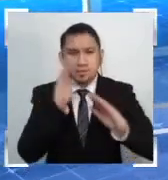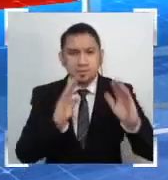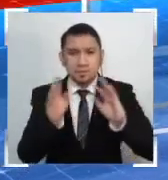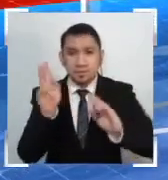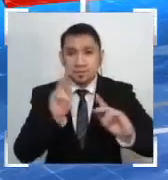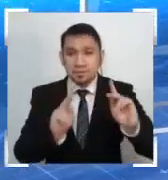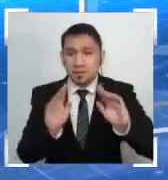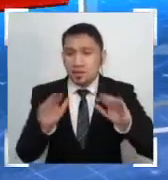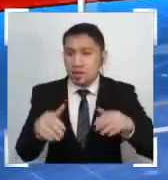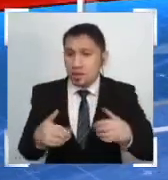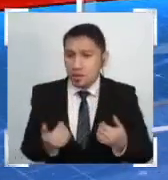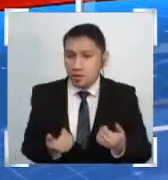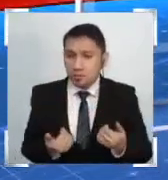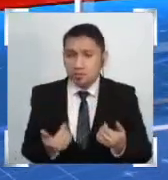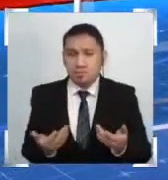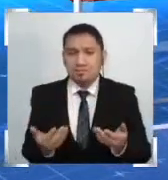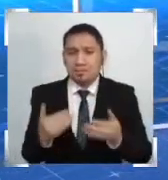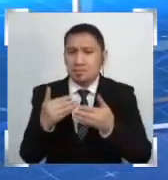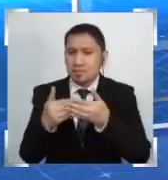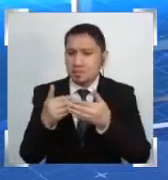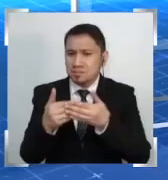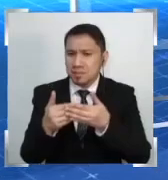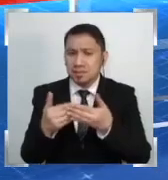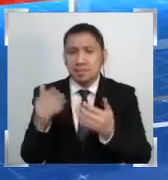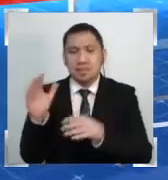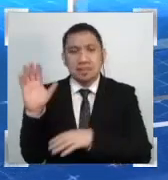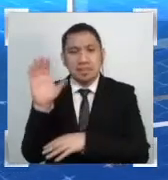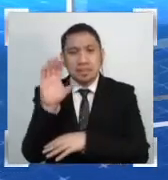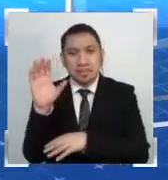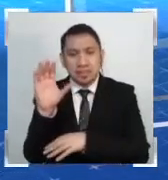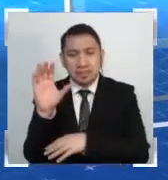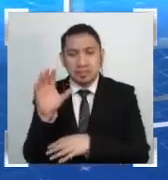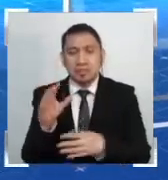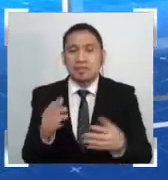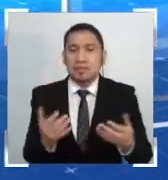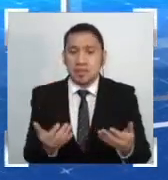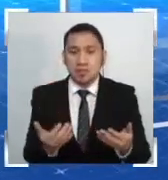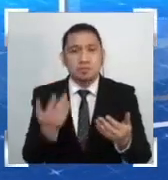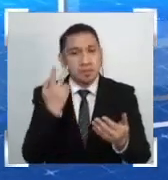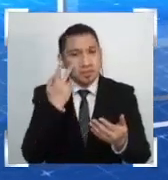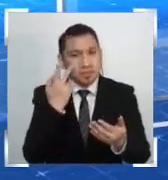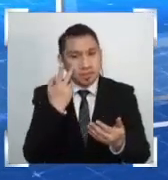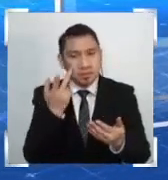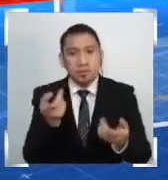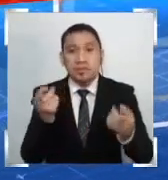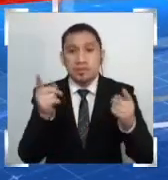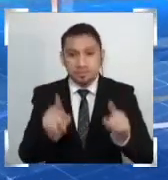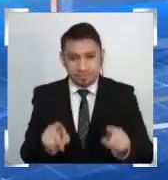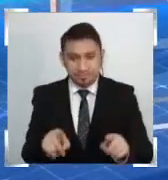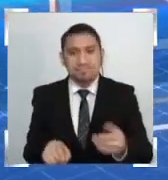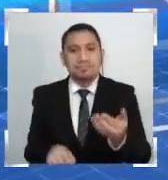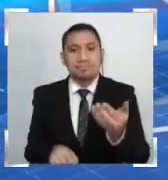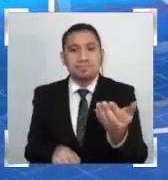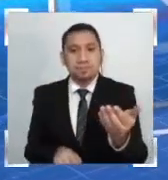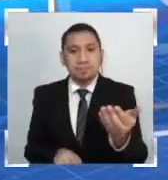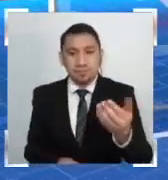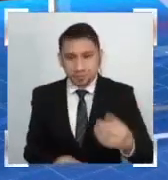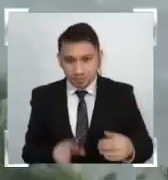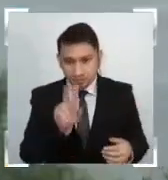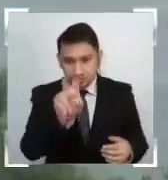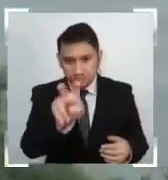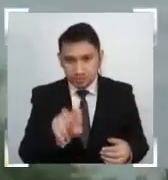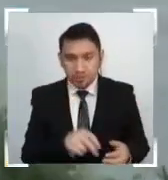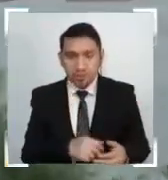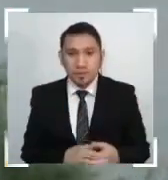na magpapasko. Ang hagupit at tindi ng pinsala na saksihan ni Cedric Castillo.